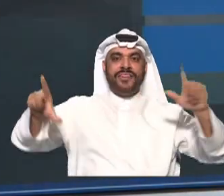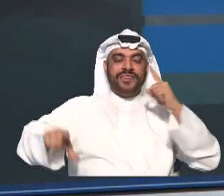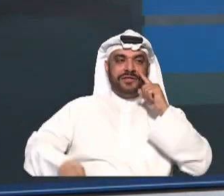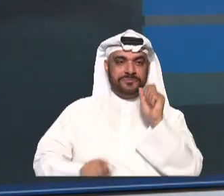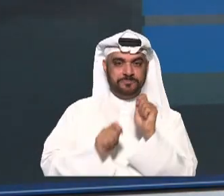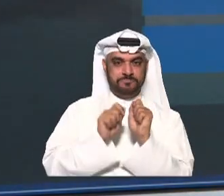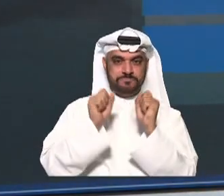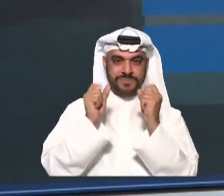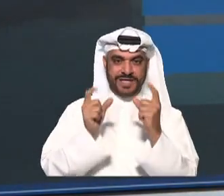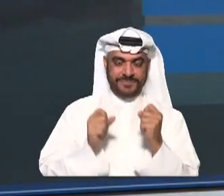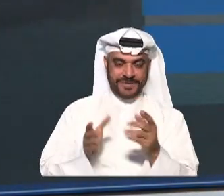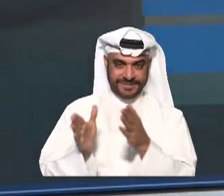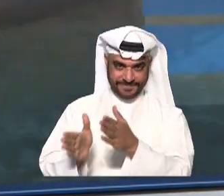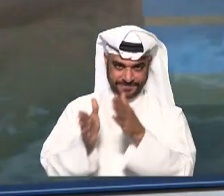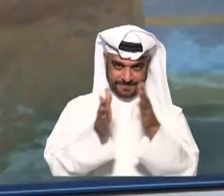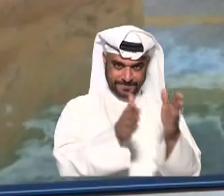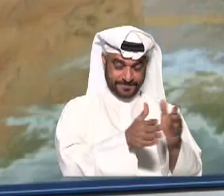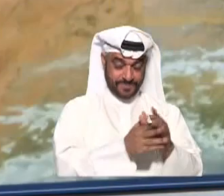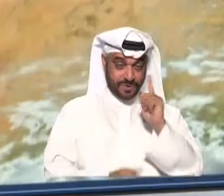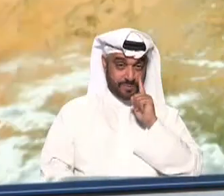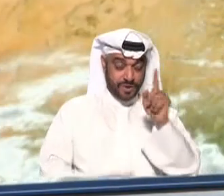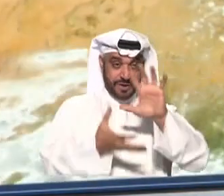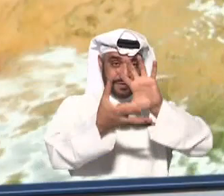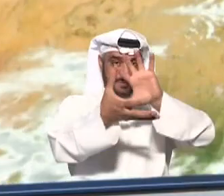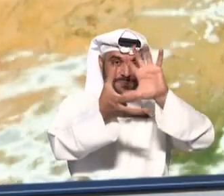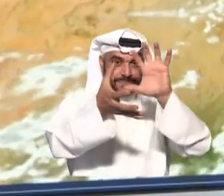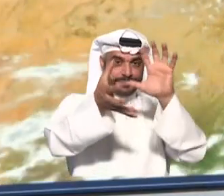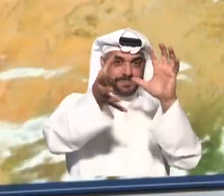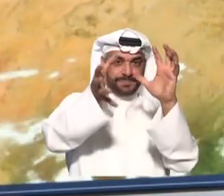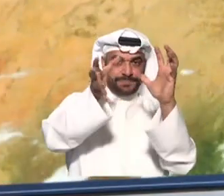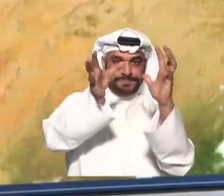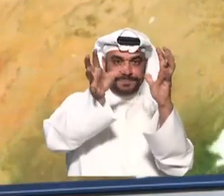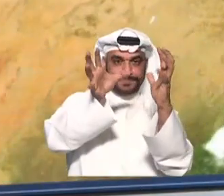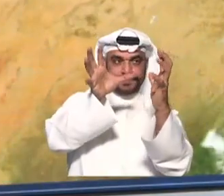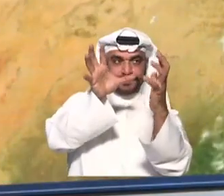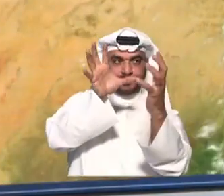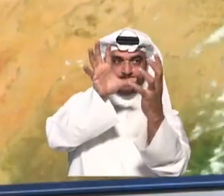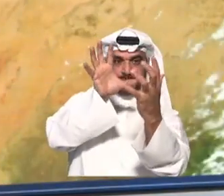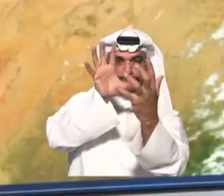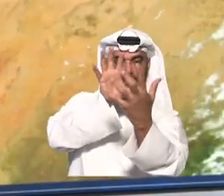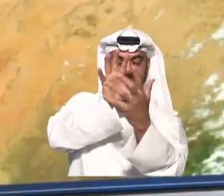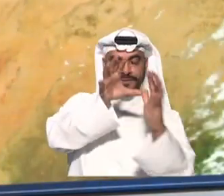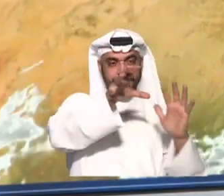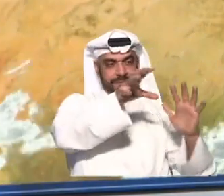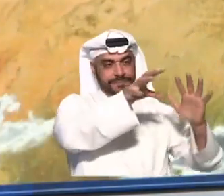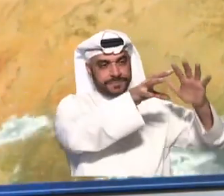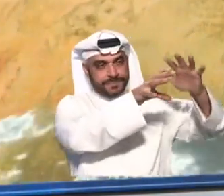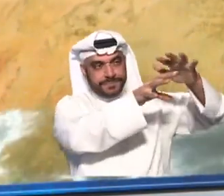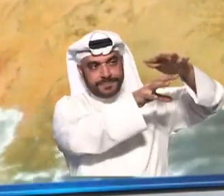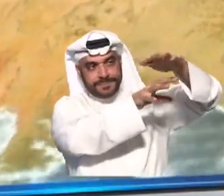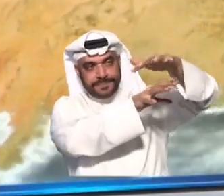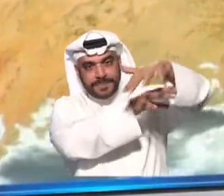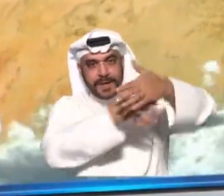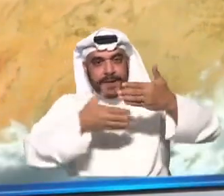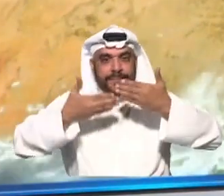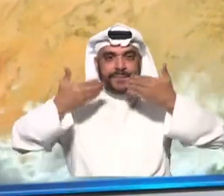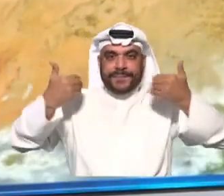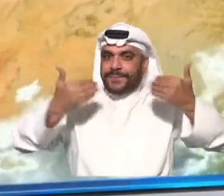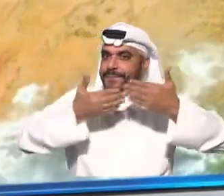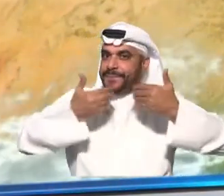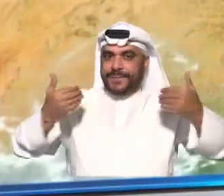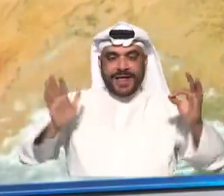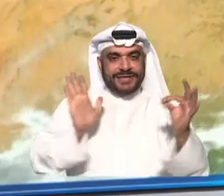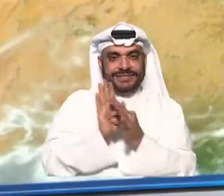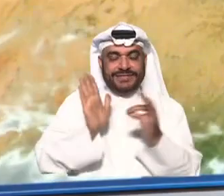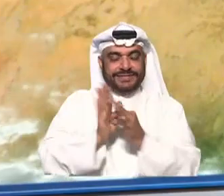9 كيلومتر في الساعة. صور الأقمار الصناعية خلال 24 ساعة الماضية تبين لنا أجواء كانت صافية بشكل عام وخالية من السحب على دولة